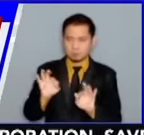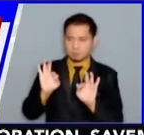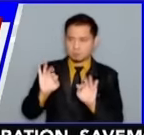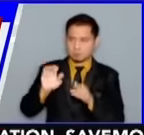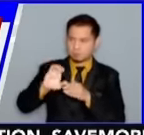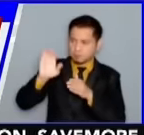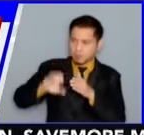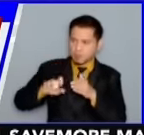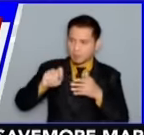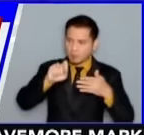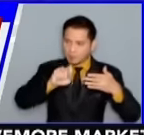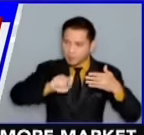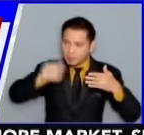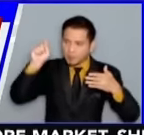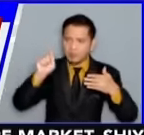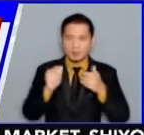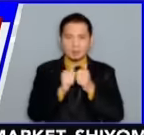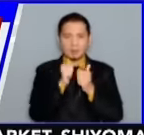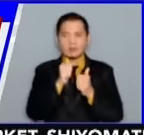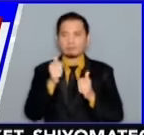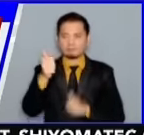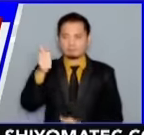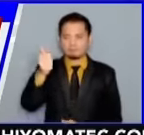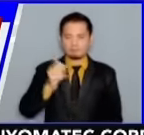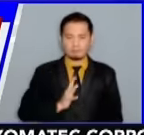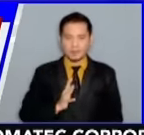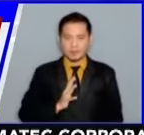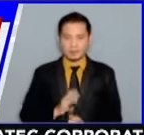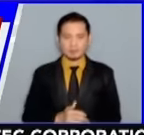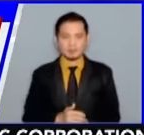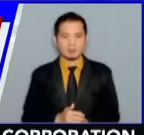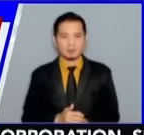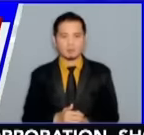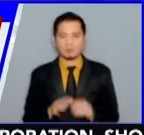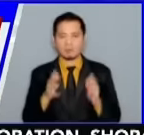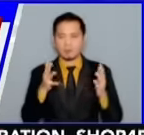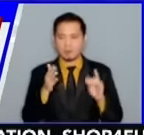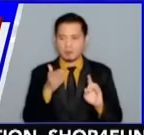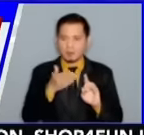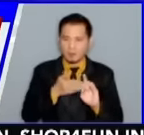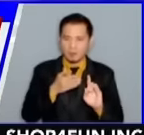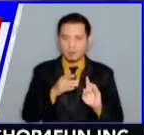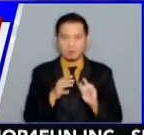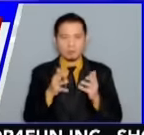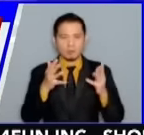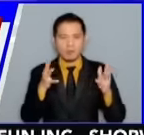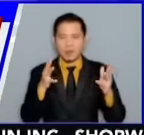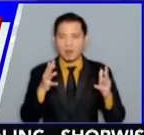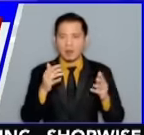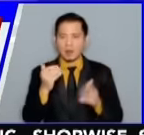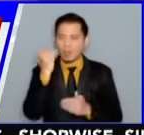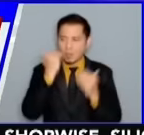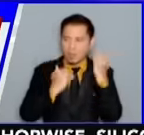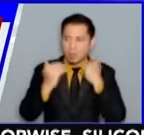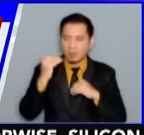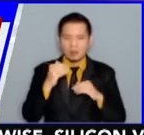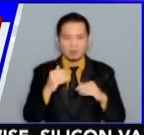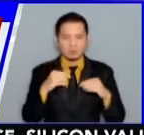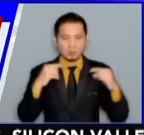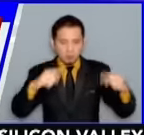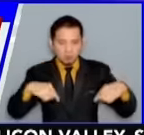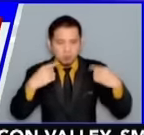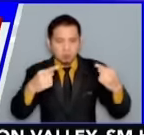niya. So walang pundido, walang flat, walang kalbong gulong, dire-diretso tayo niyan. Ngayon